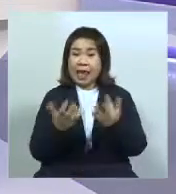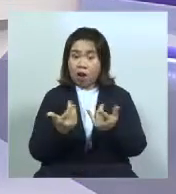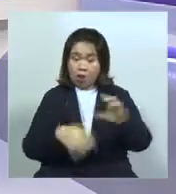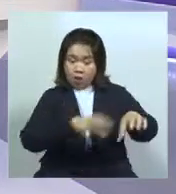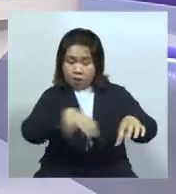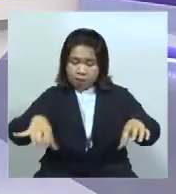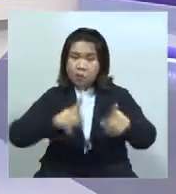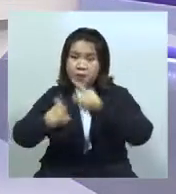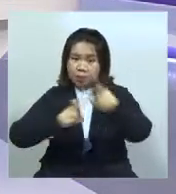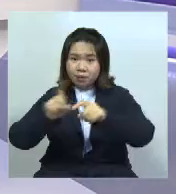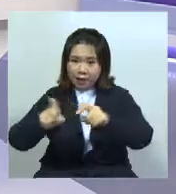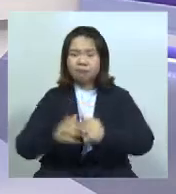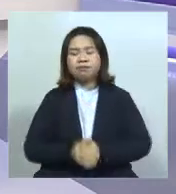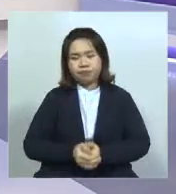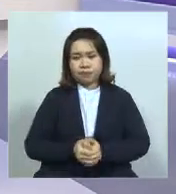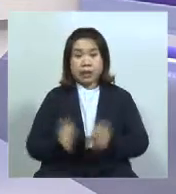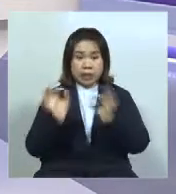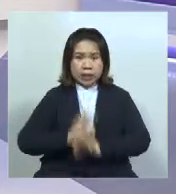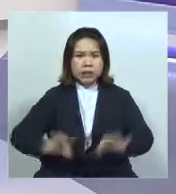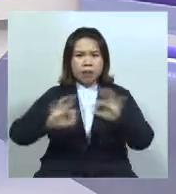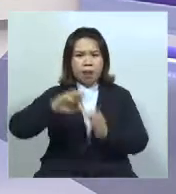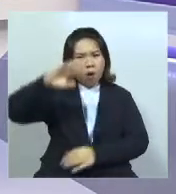งานที่เกี่ยวข้องก่อนนะคะ โดยเฉพาะยาที่เป็นเฉพ